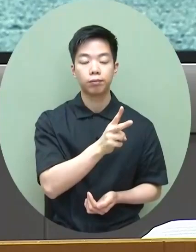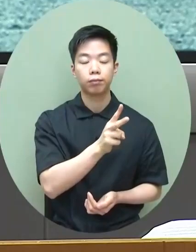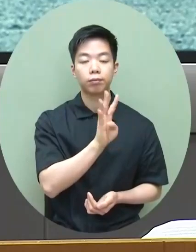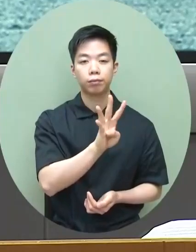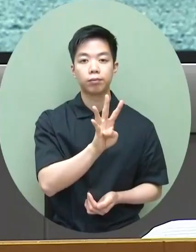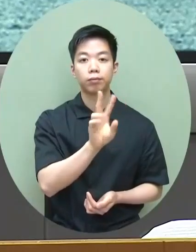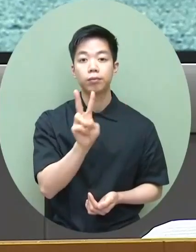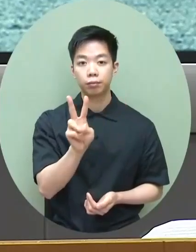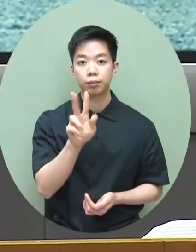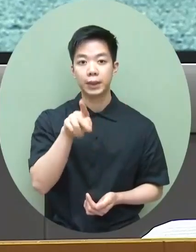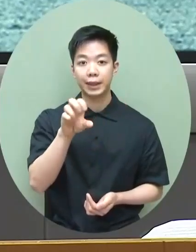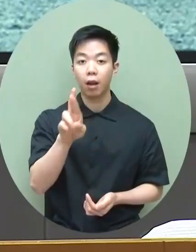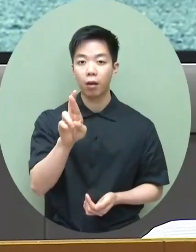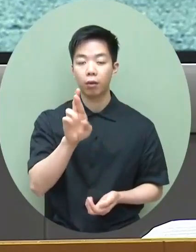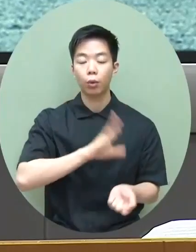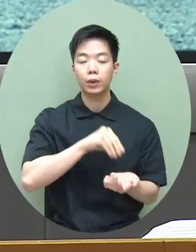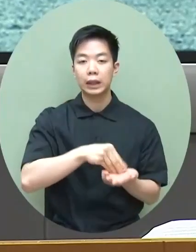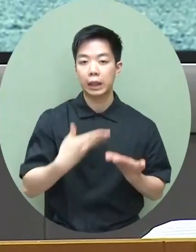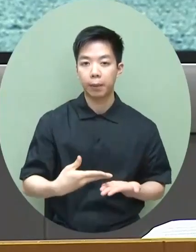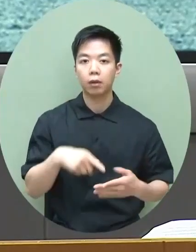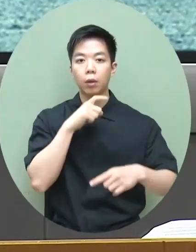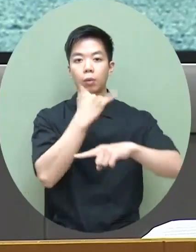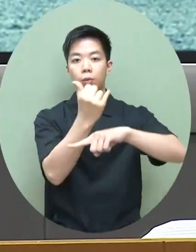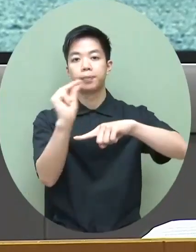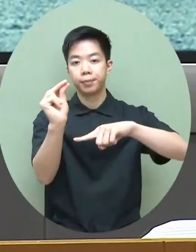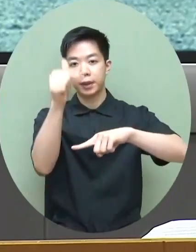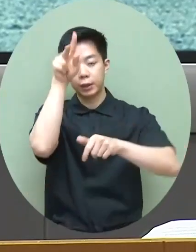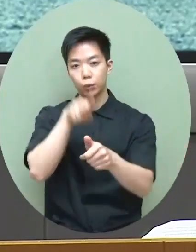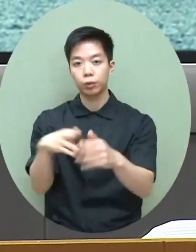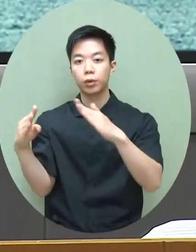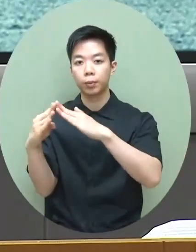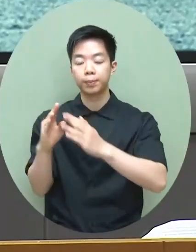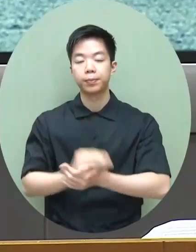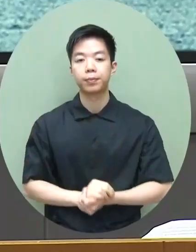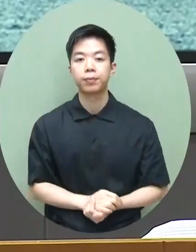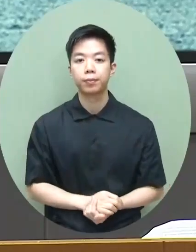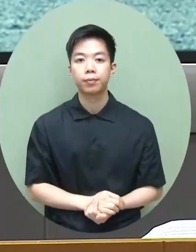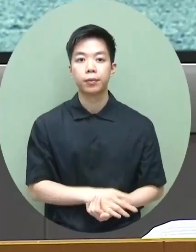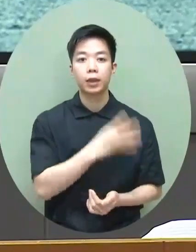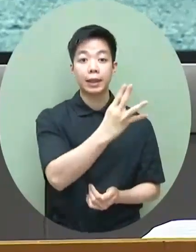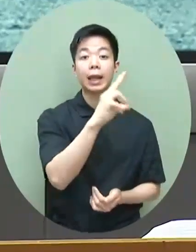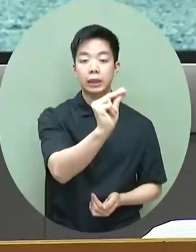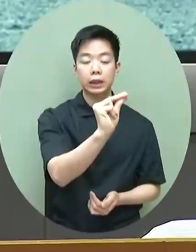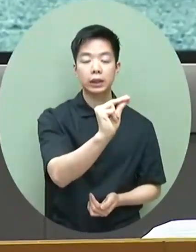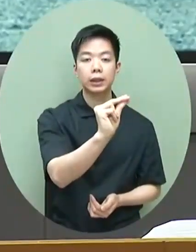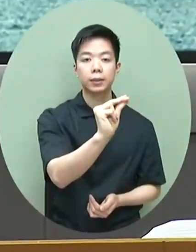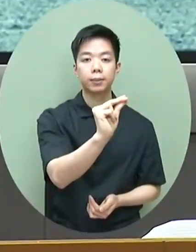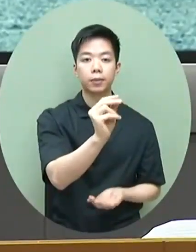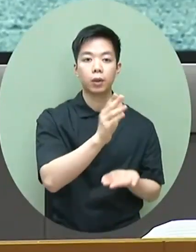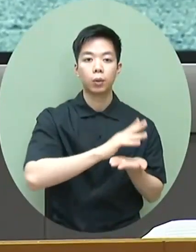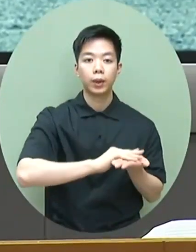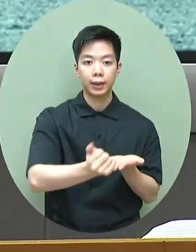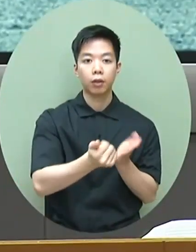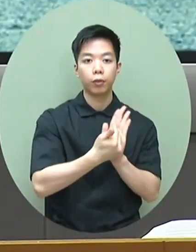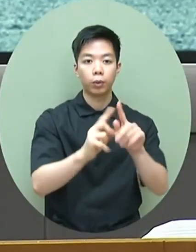有67宗係醫管局嘅個案啦。另外有47宗係我哋衛生防護中心嘅化驗所檢測嘅個案